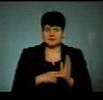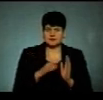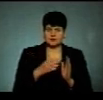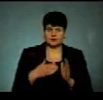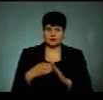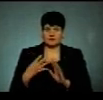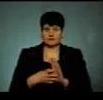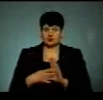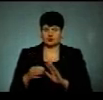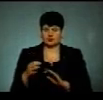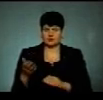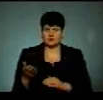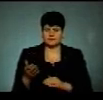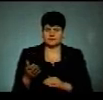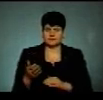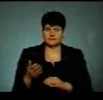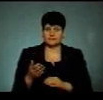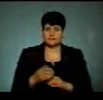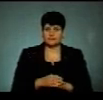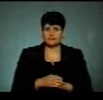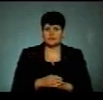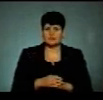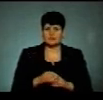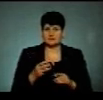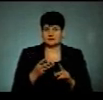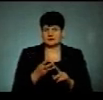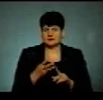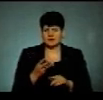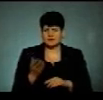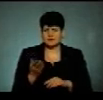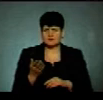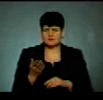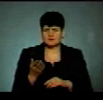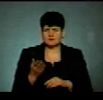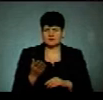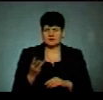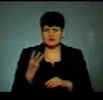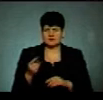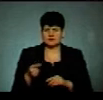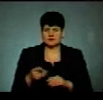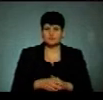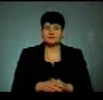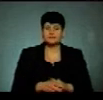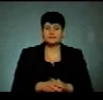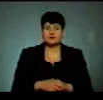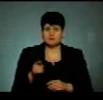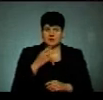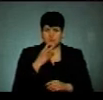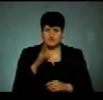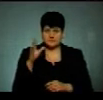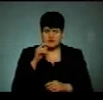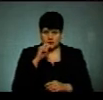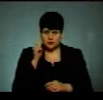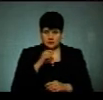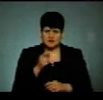до 90. А скажіть, власне, ось, там третій, бачимо, по-моєму, третій Тернопіль. Так, ми бачимо всеукраїнську